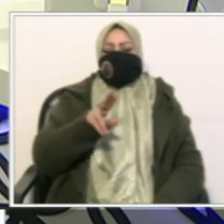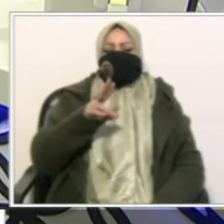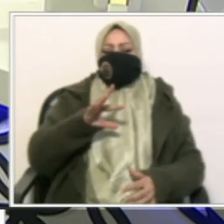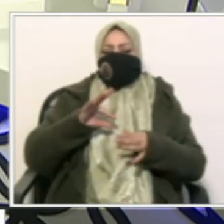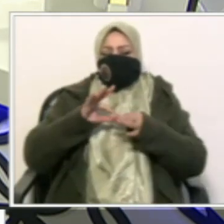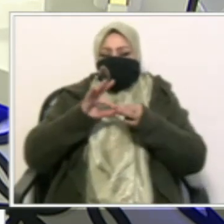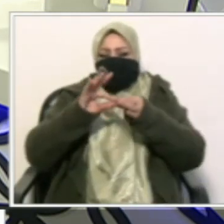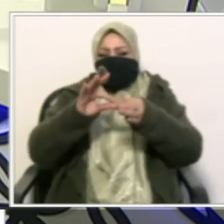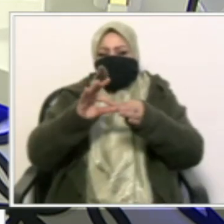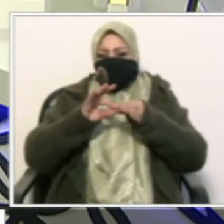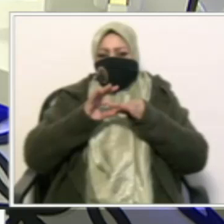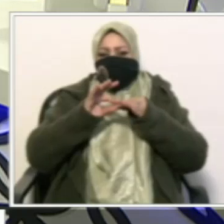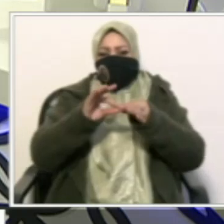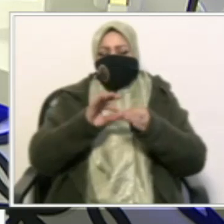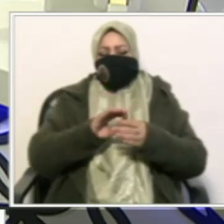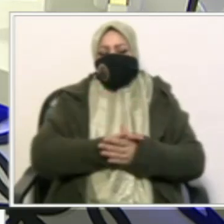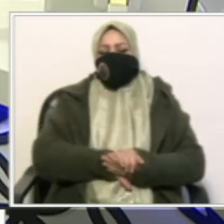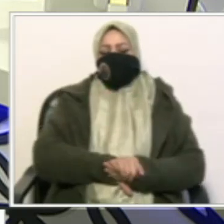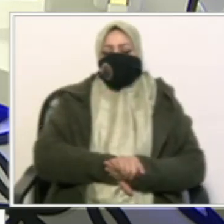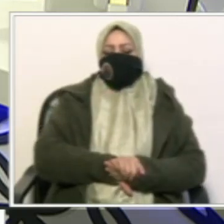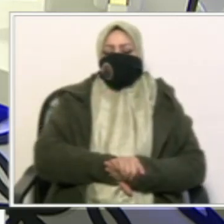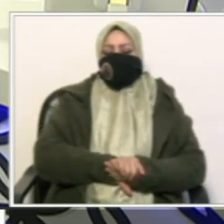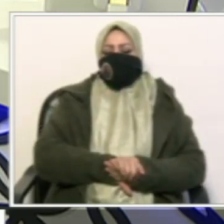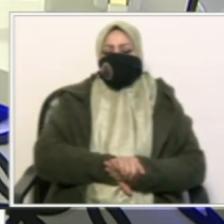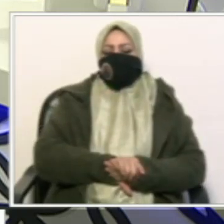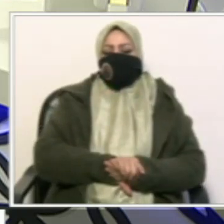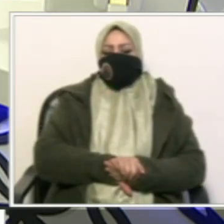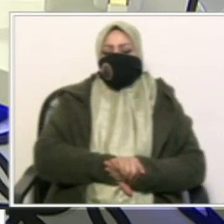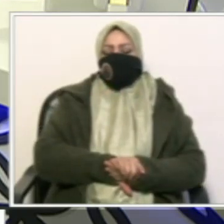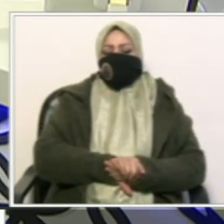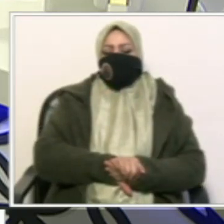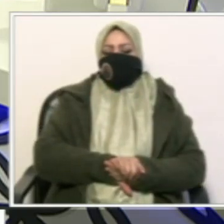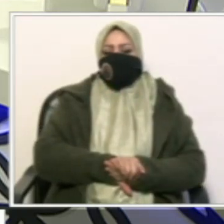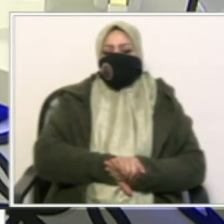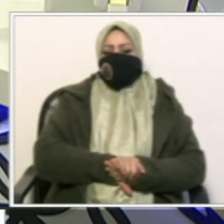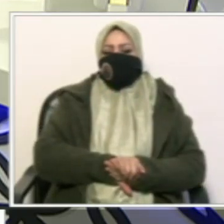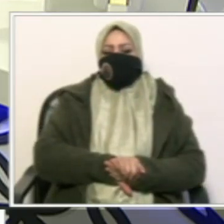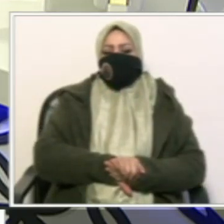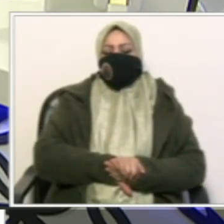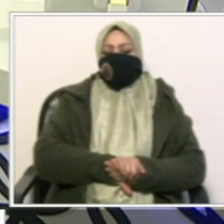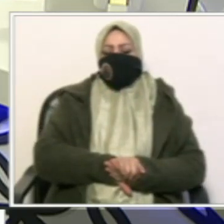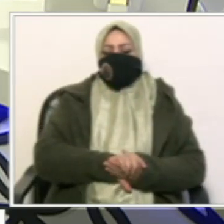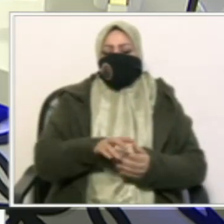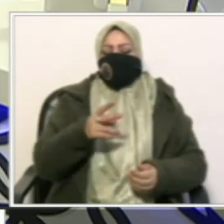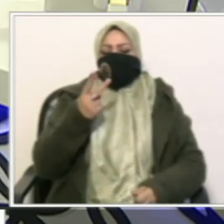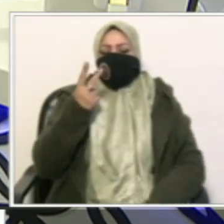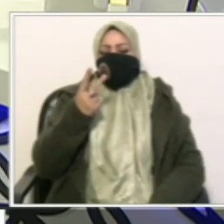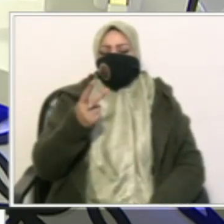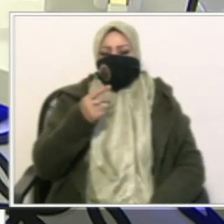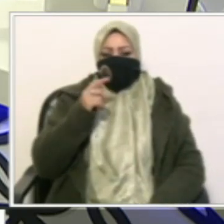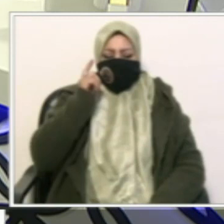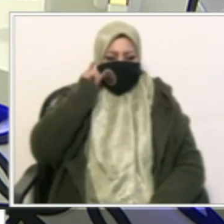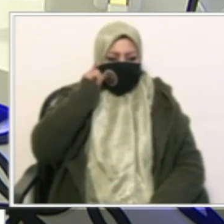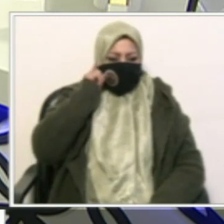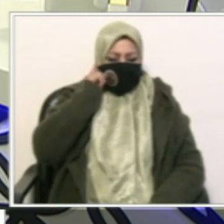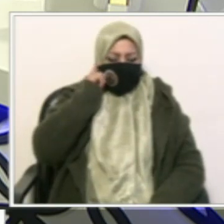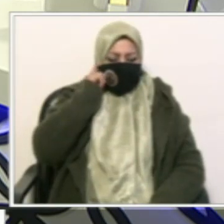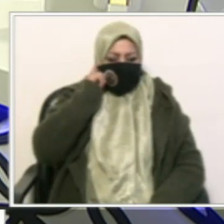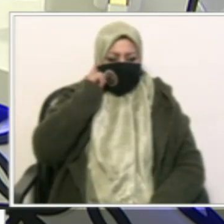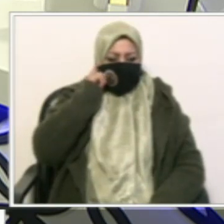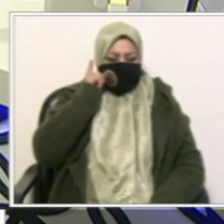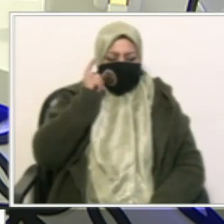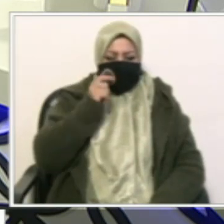بالنسبه للعاصين هذوما والغافلين في نوعين. العاصين الغافلين يتبعوا في التيك توك هذوما يا شيخ. انت